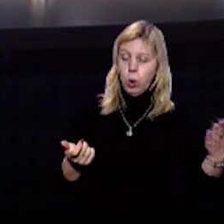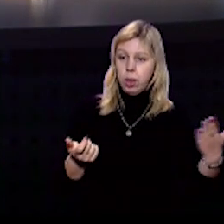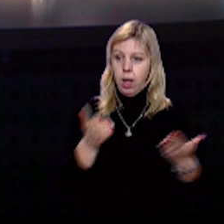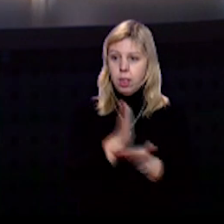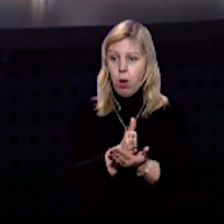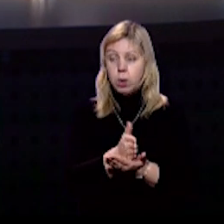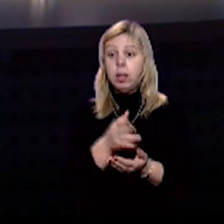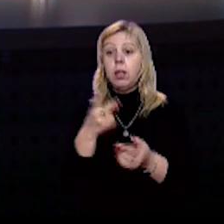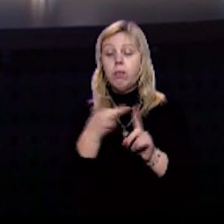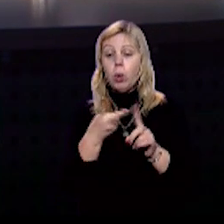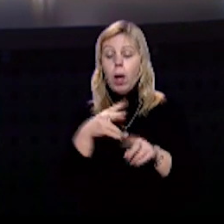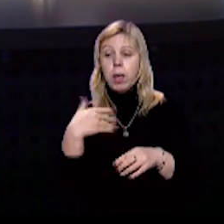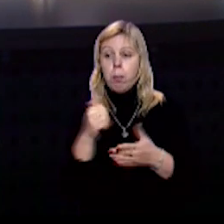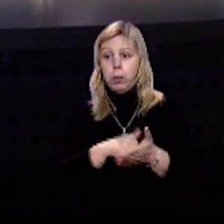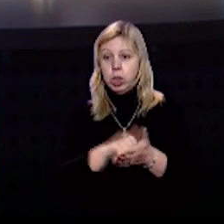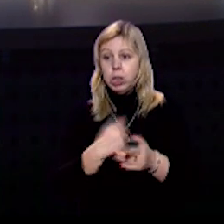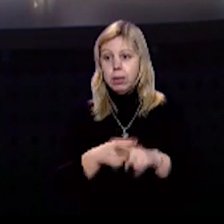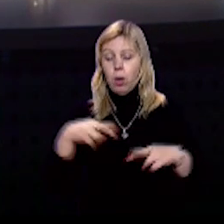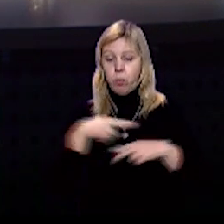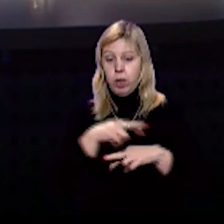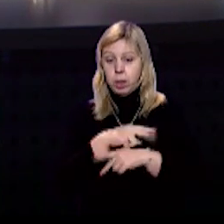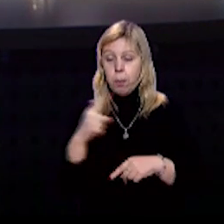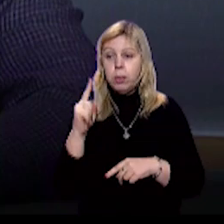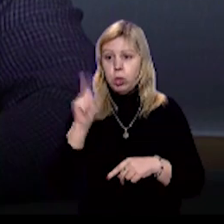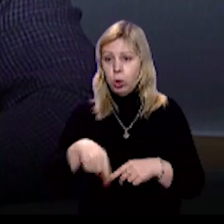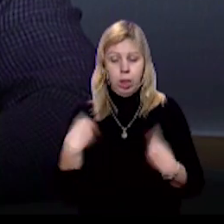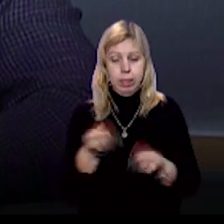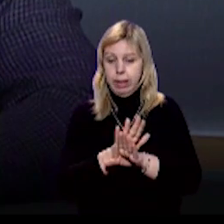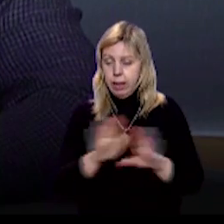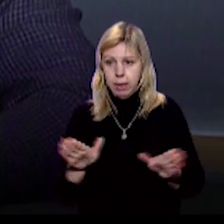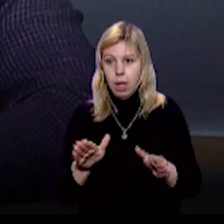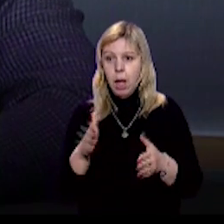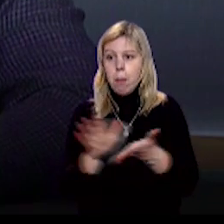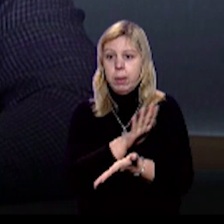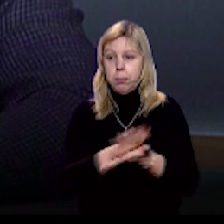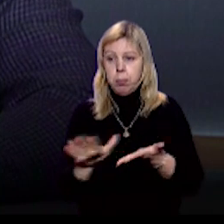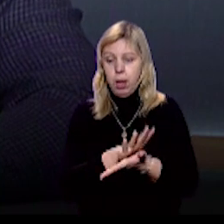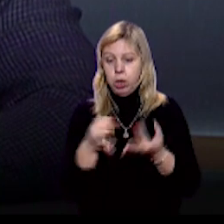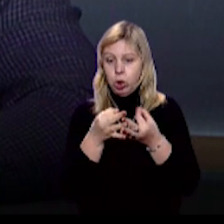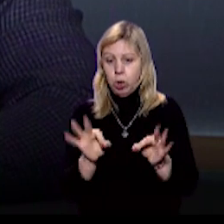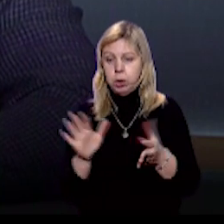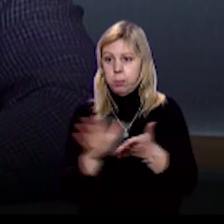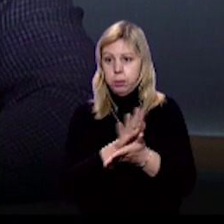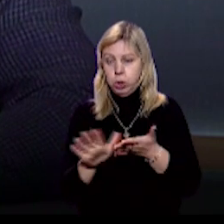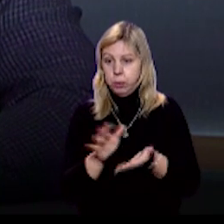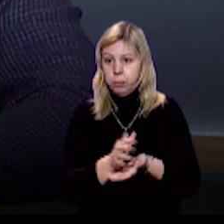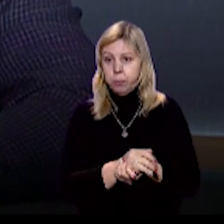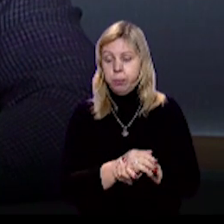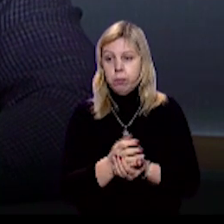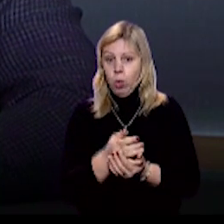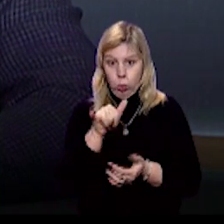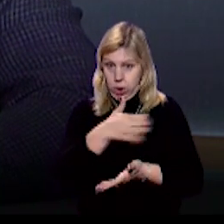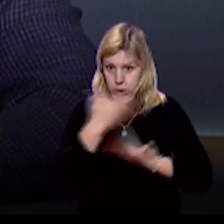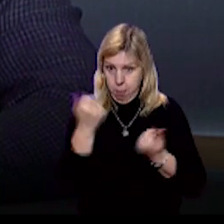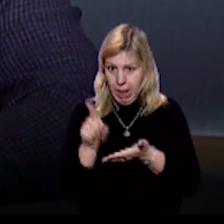знаходиться. Друга причина – це Угорщина теж не дає безплатні дозволи, безкоштовні. У неї